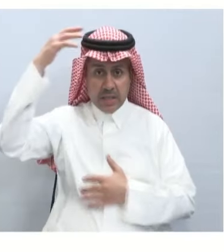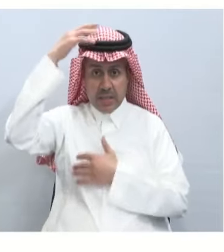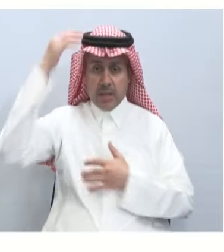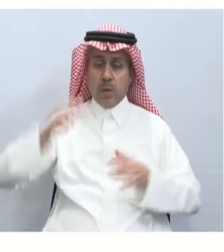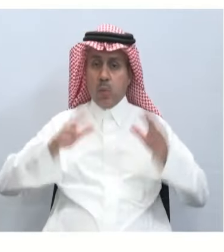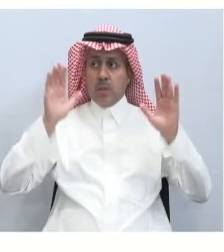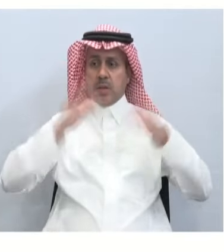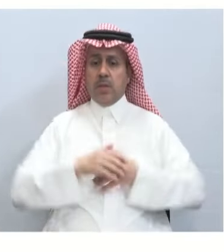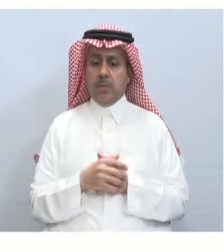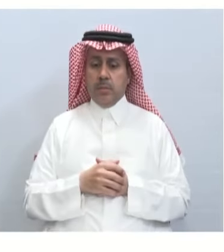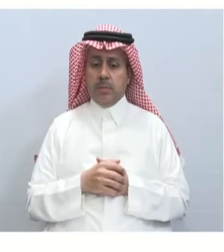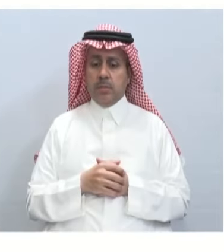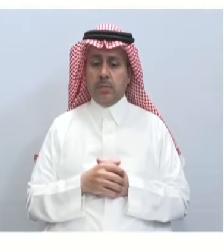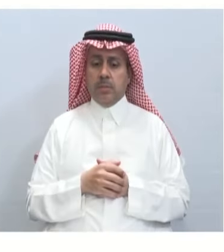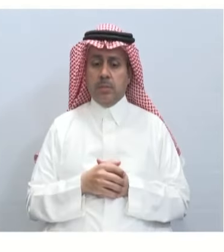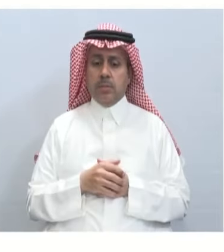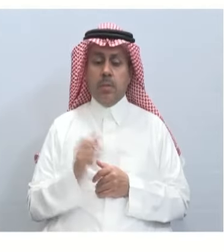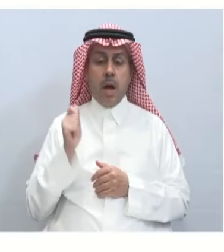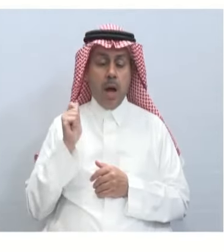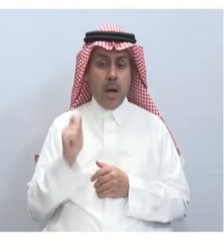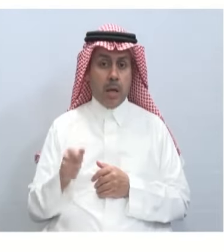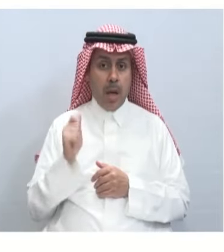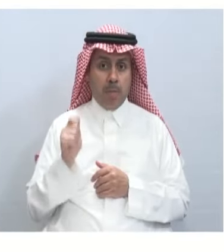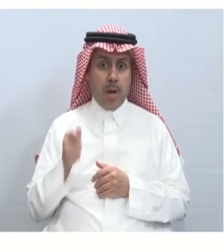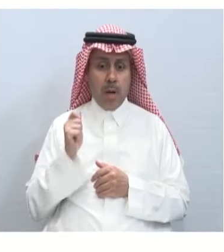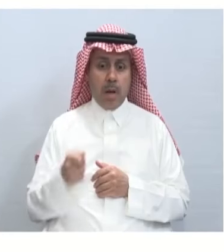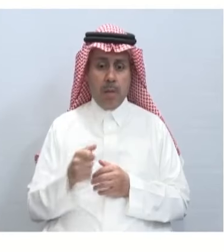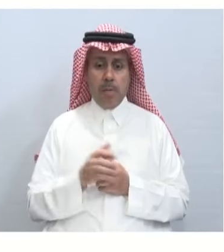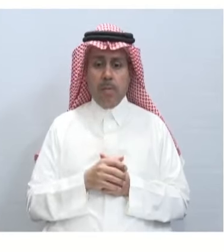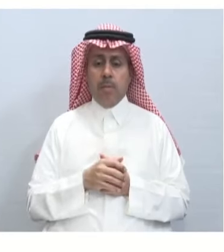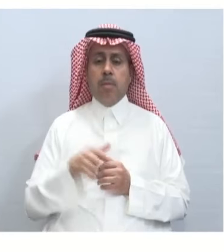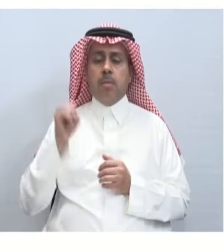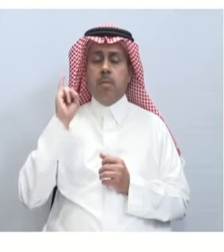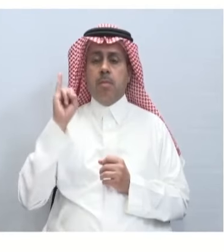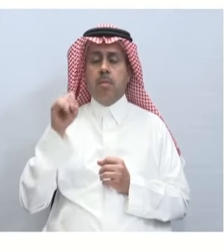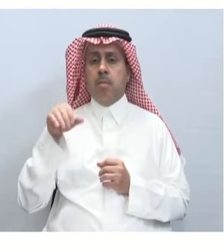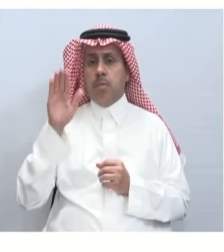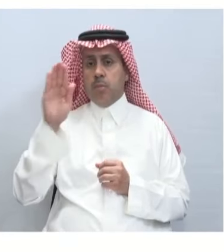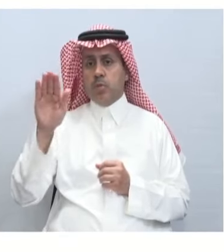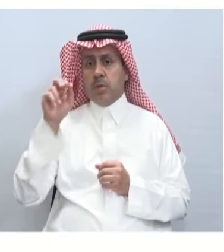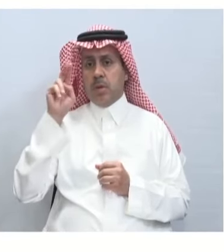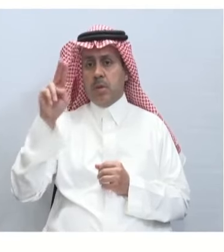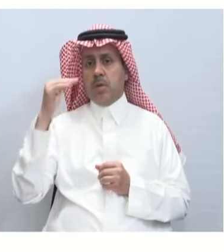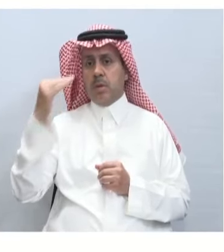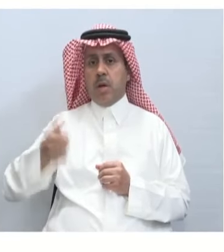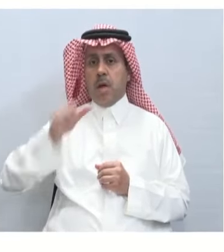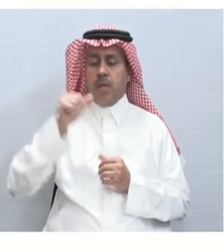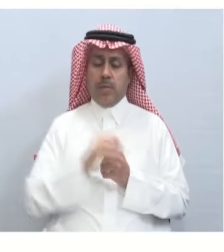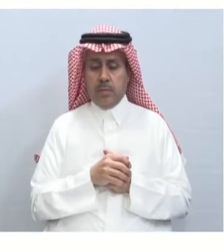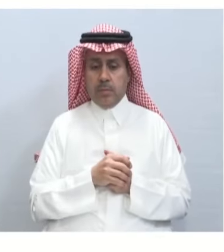وصلي احكام المستحاضه احكام المستحاضه